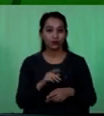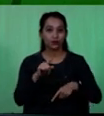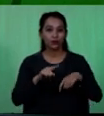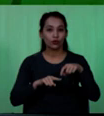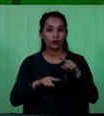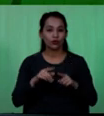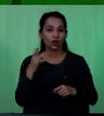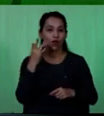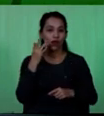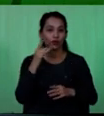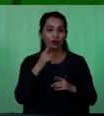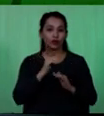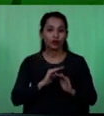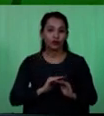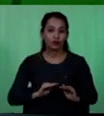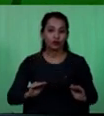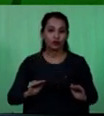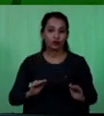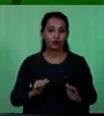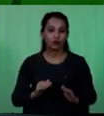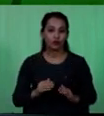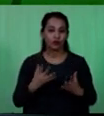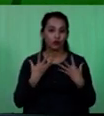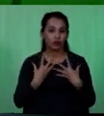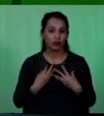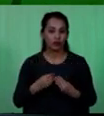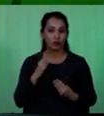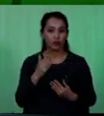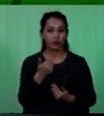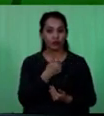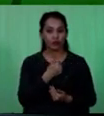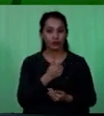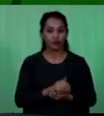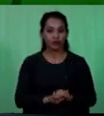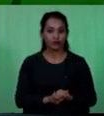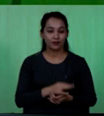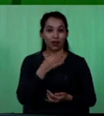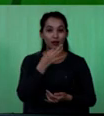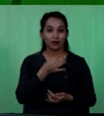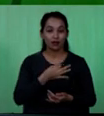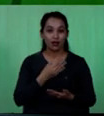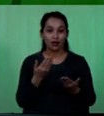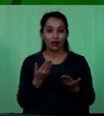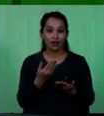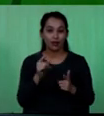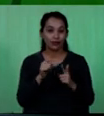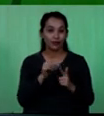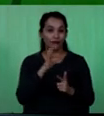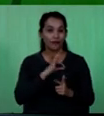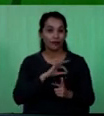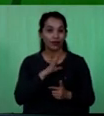Yurtimiz doim tinch va farovon bo'lishini istayman. Aytingchi, men qaysi so'zdan